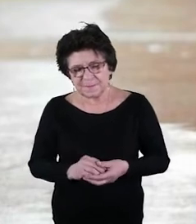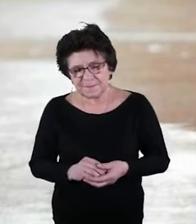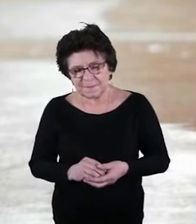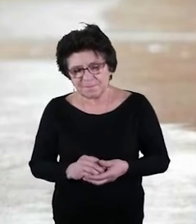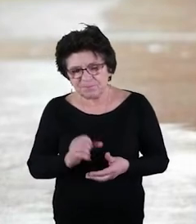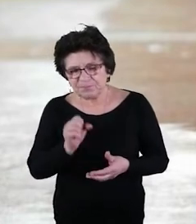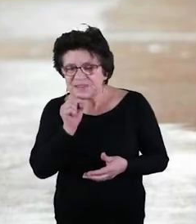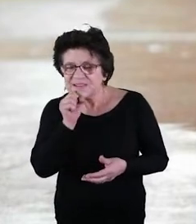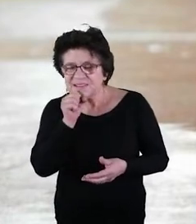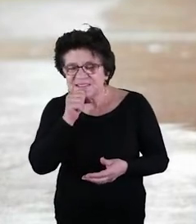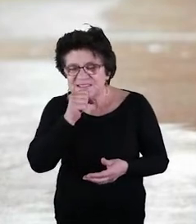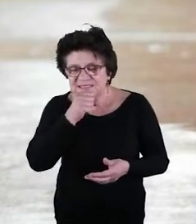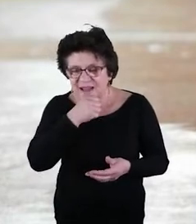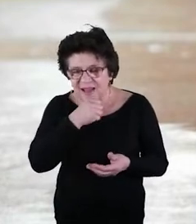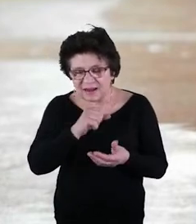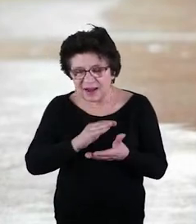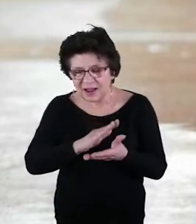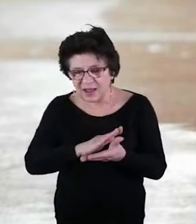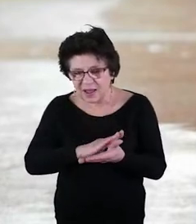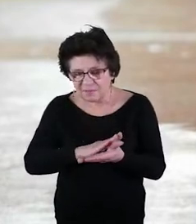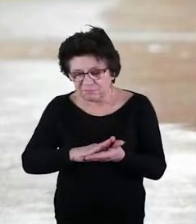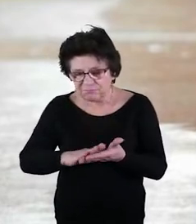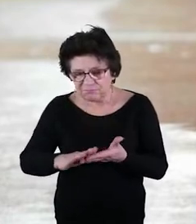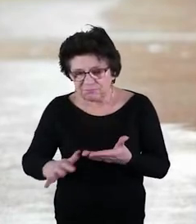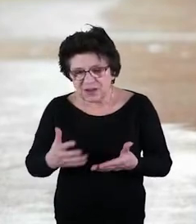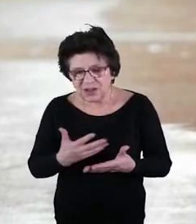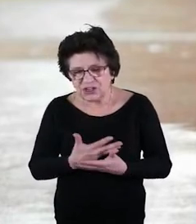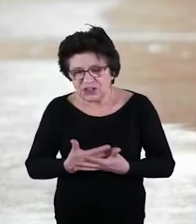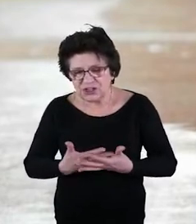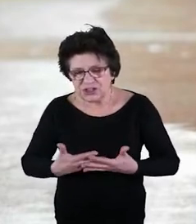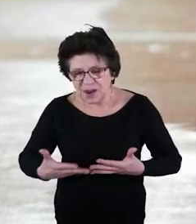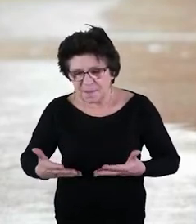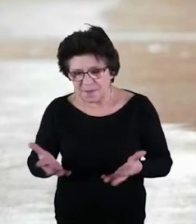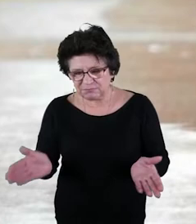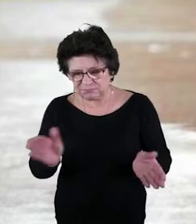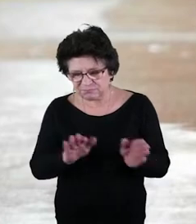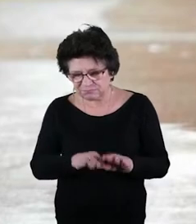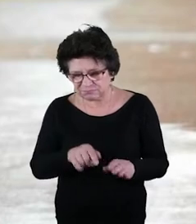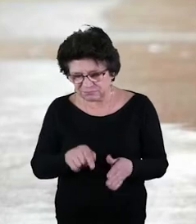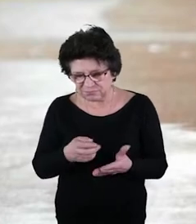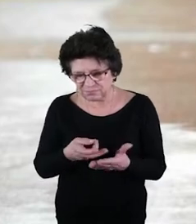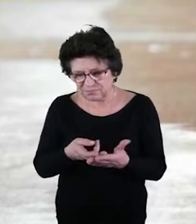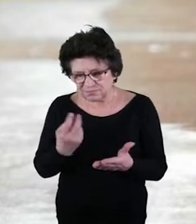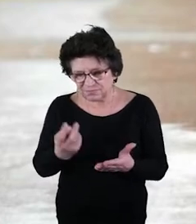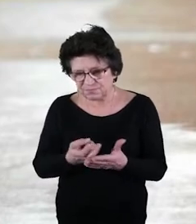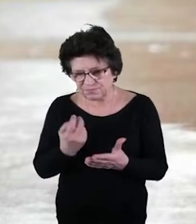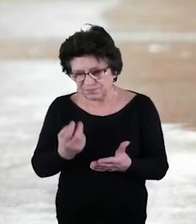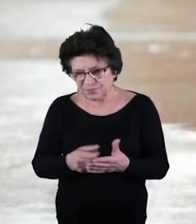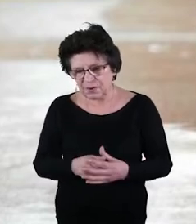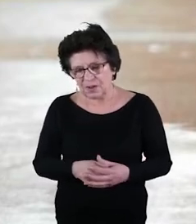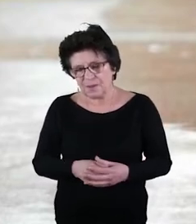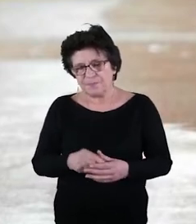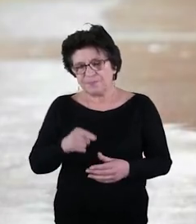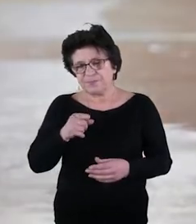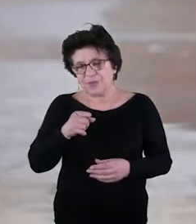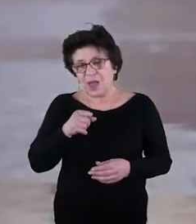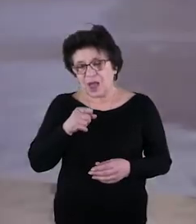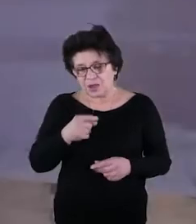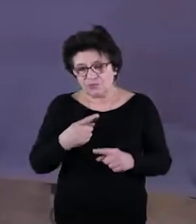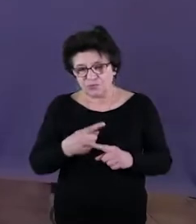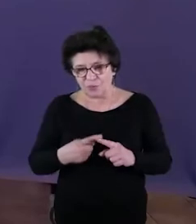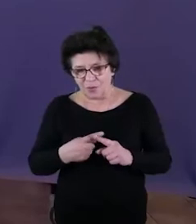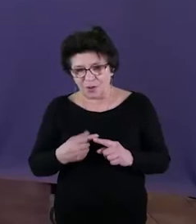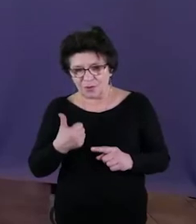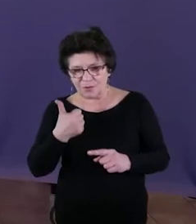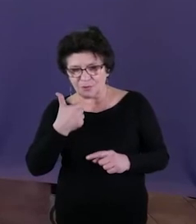stare warstwy gruntu dlatego ten obraz jest o mniej więcej chyba 150 kg chudszy